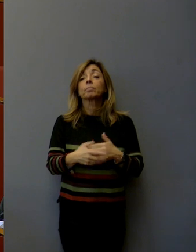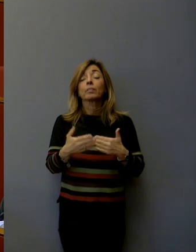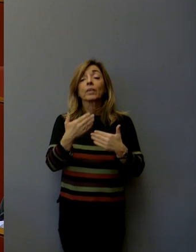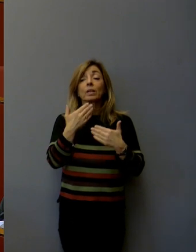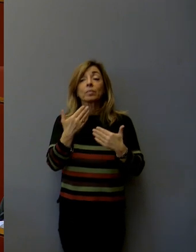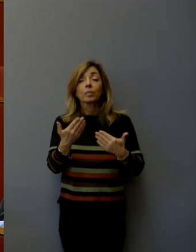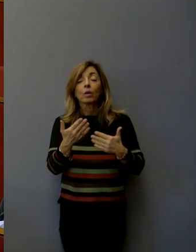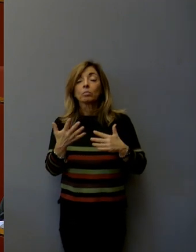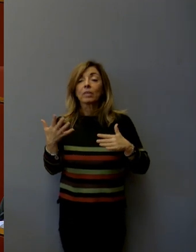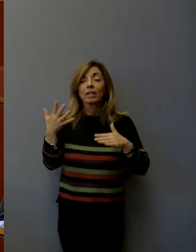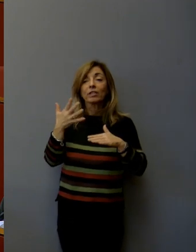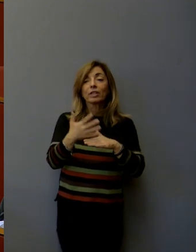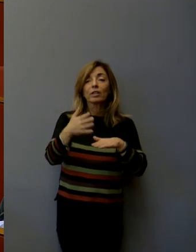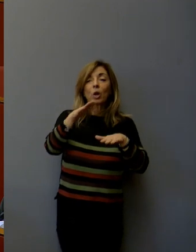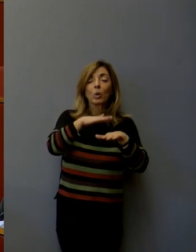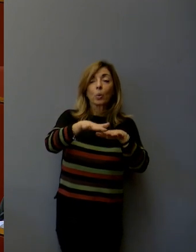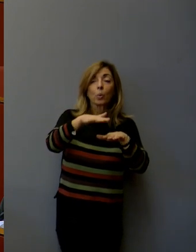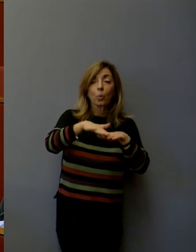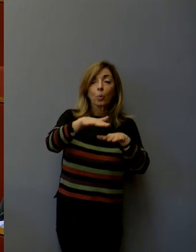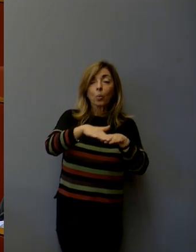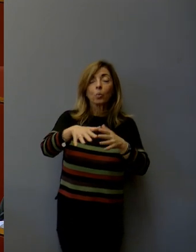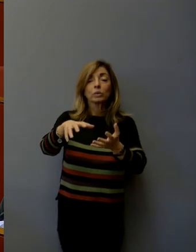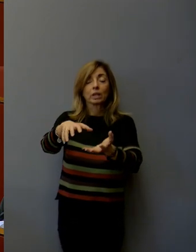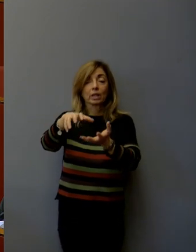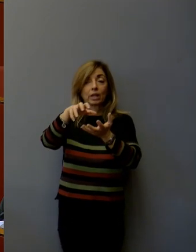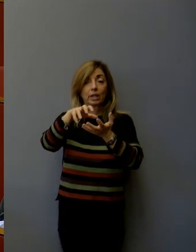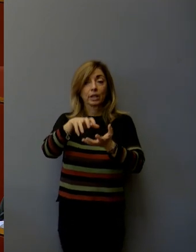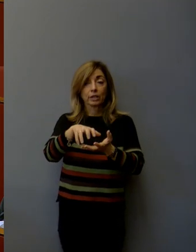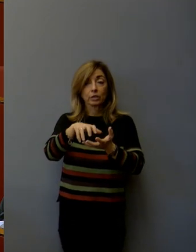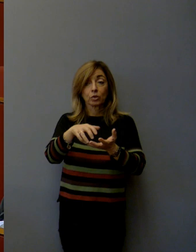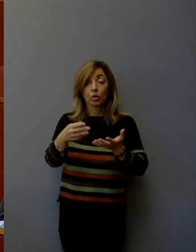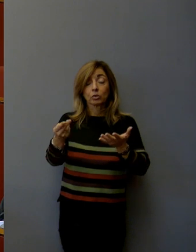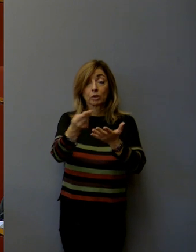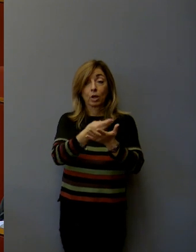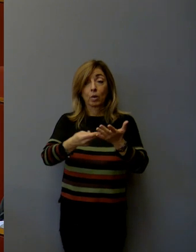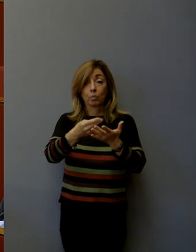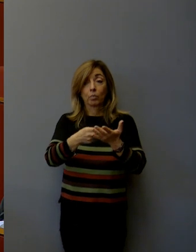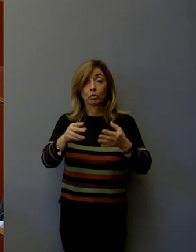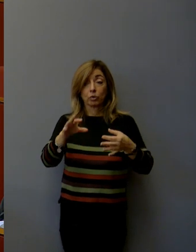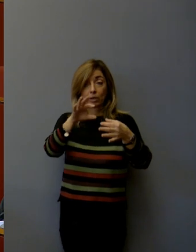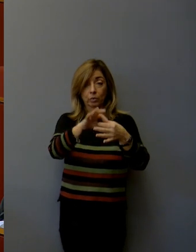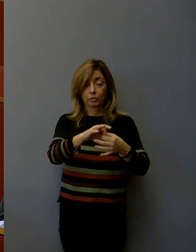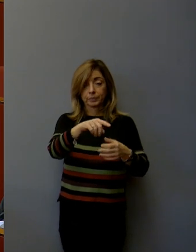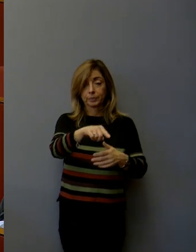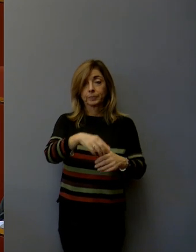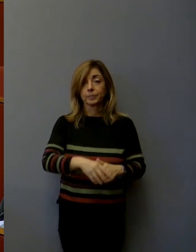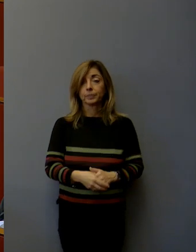attraverso l'individuazione degli usi un individuazione delle risorse che in questo progetto il comune vuole mettere